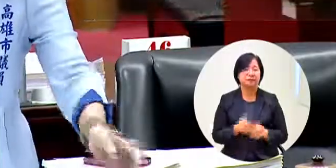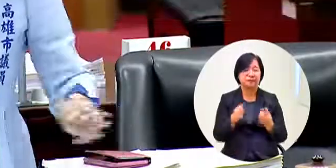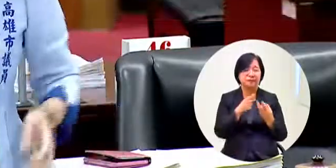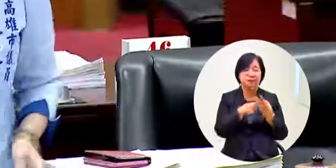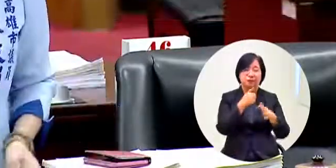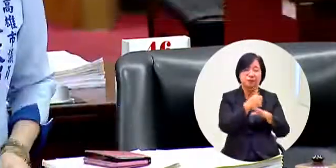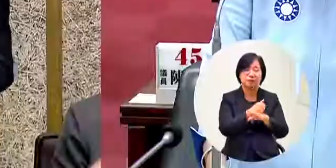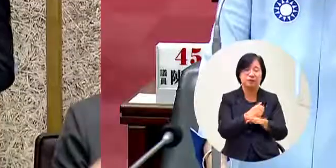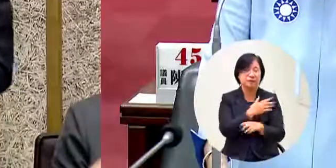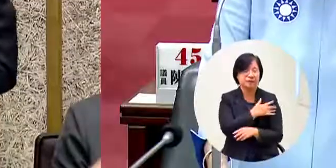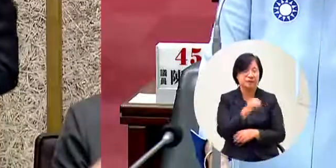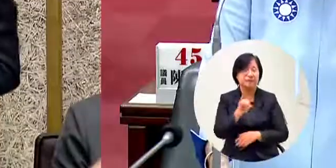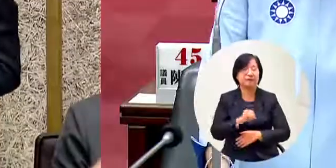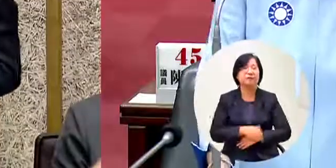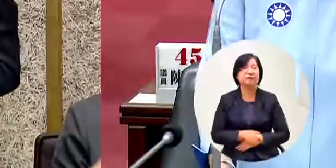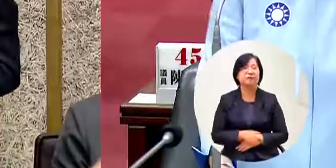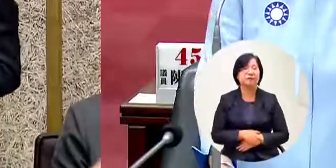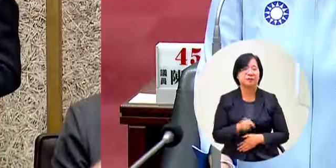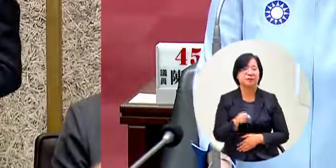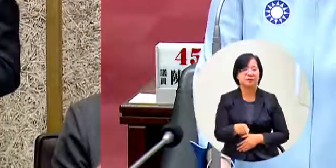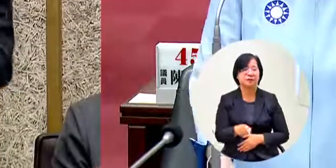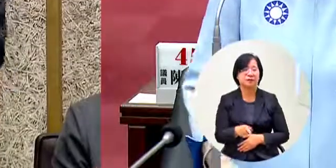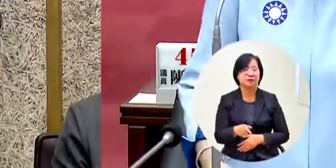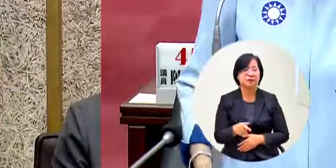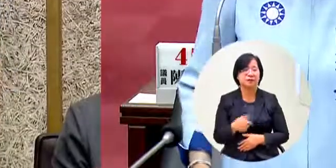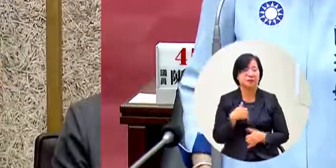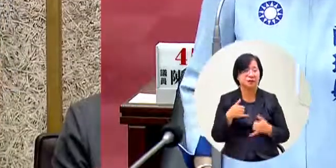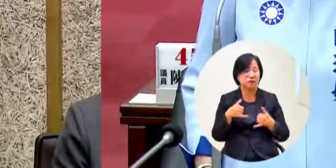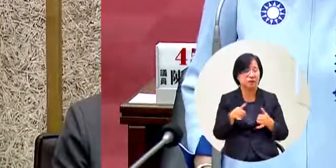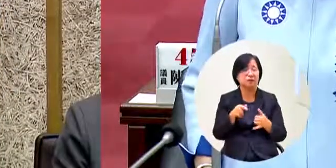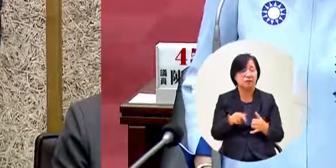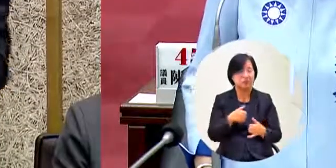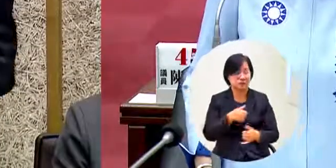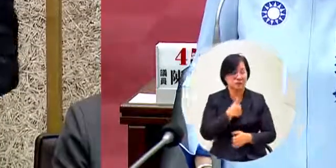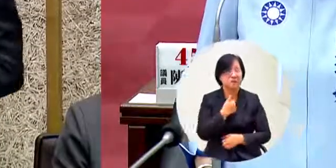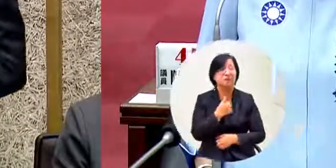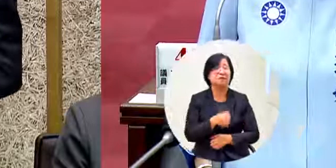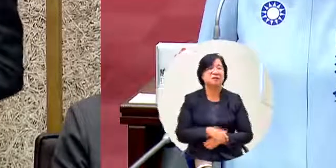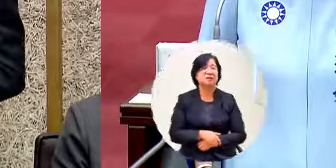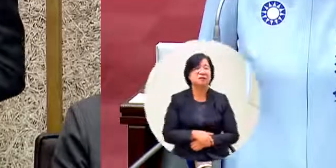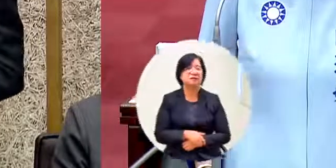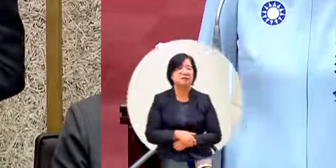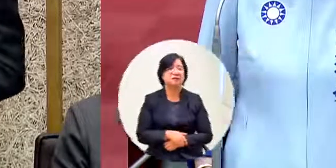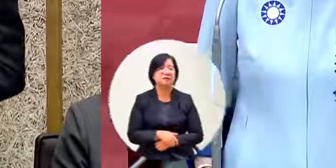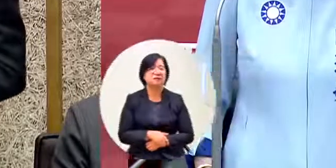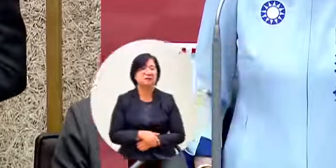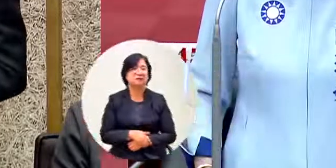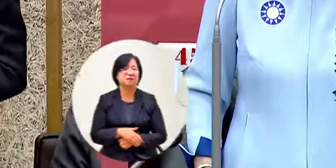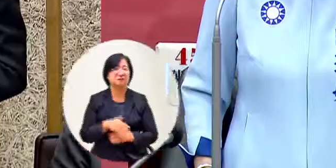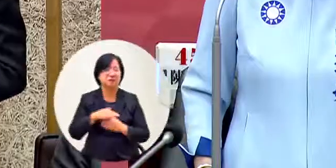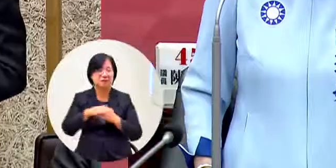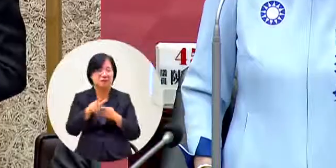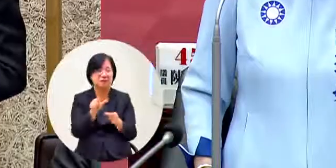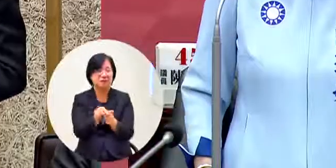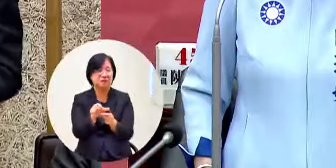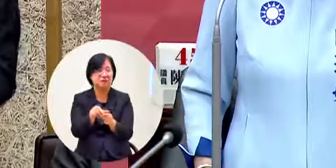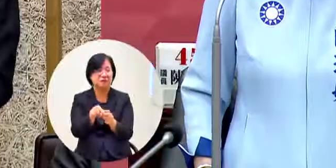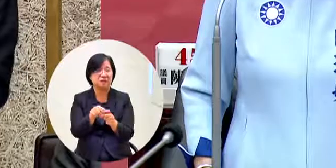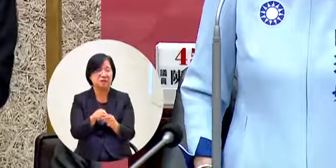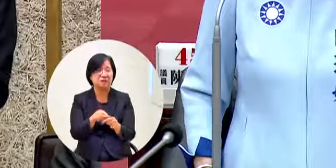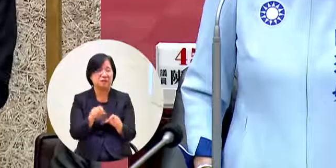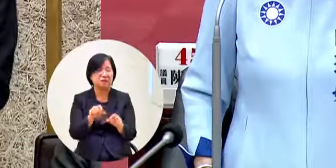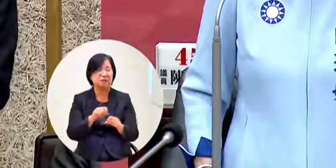谢陈议员。这个路段，那相片安尼看起来是确实，这个面层的部分哦，面砖是需要有所改